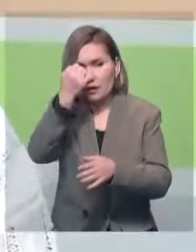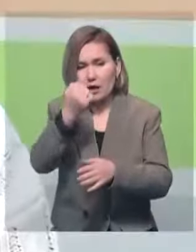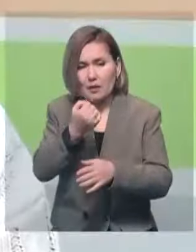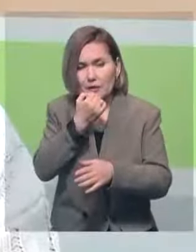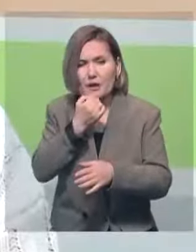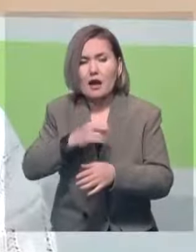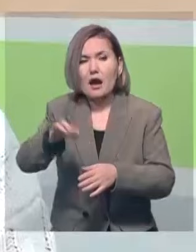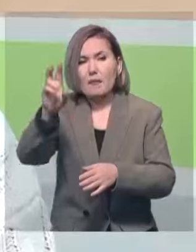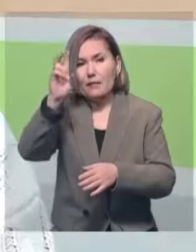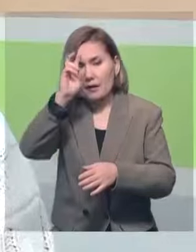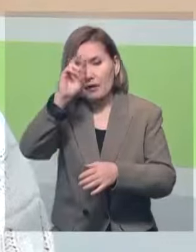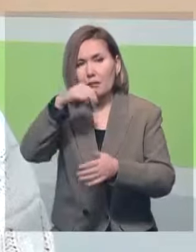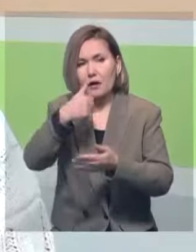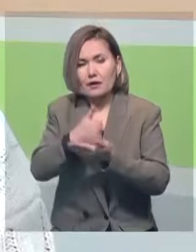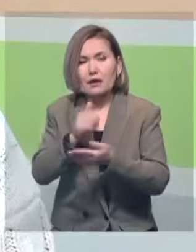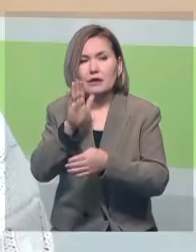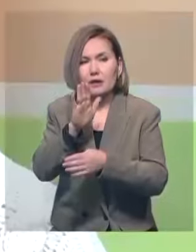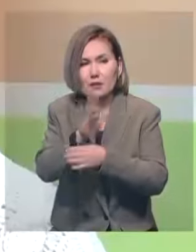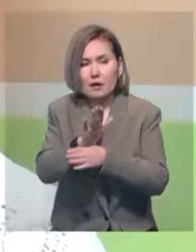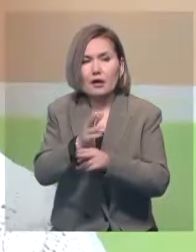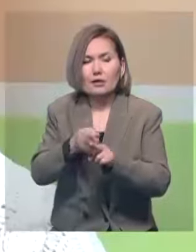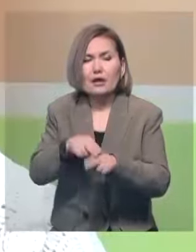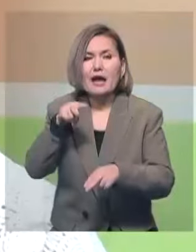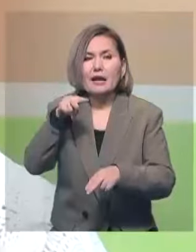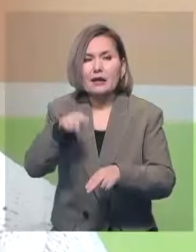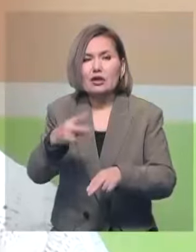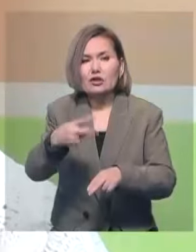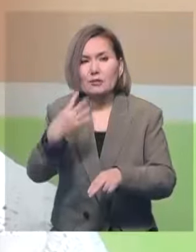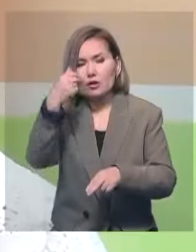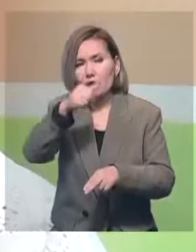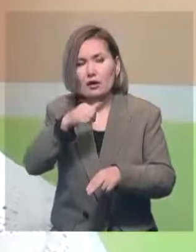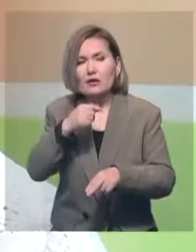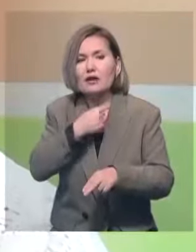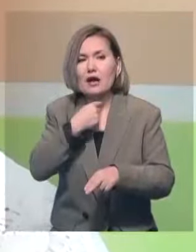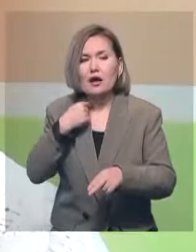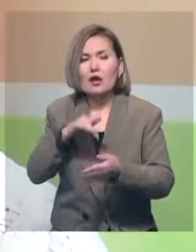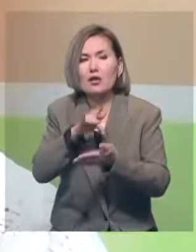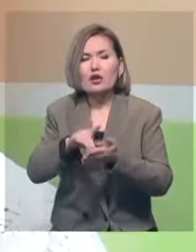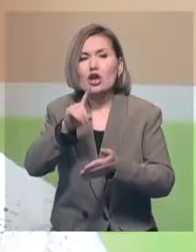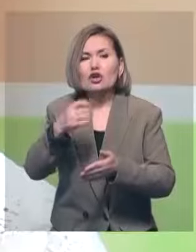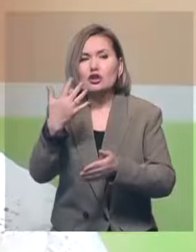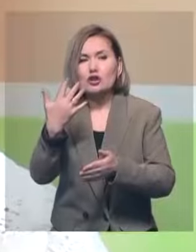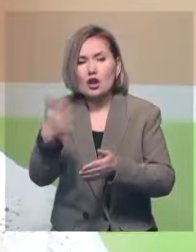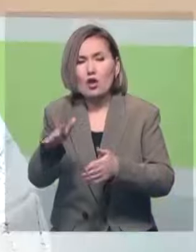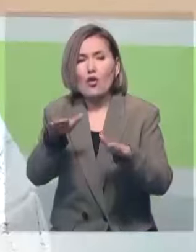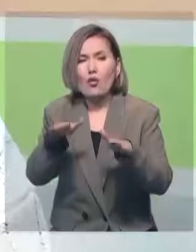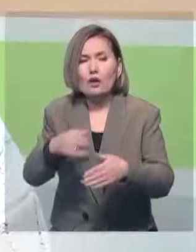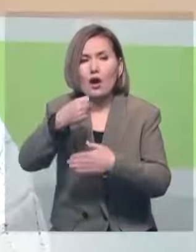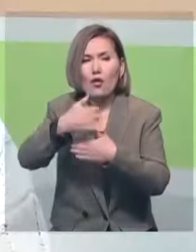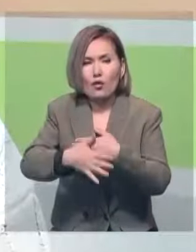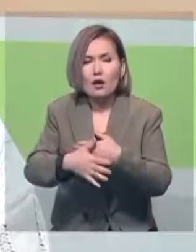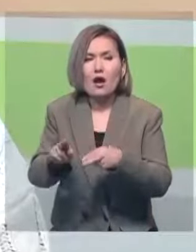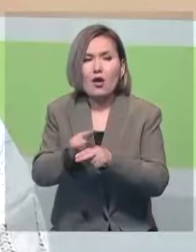Сондай-ақ, мемлекет басшысының тапсырмасына сәйкес 2024 жылы Талдықорған қаласында 150 орындық оңалту орталығы